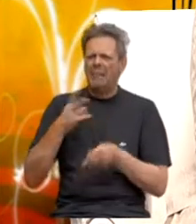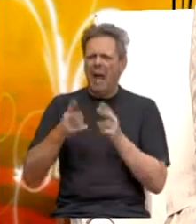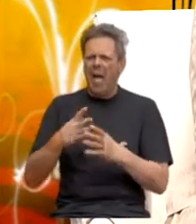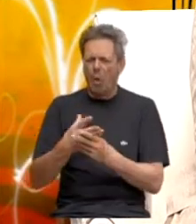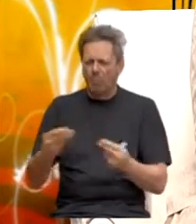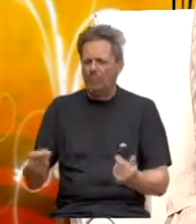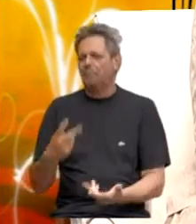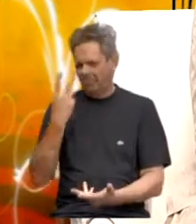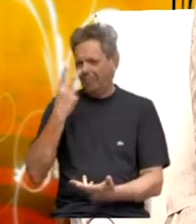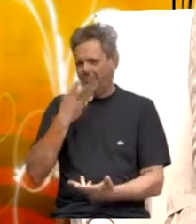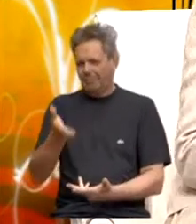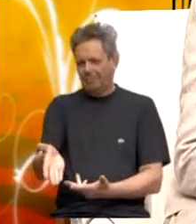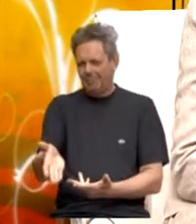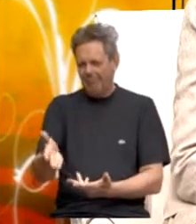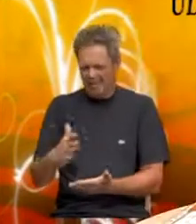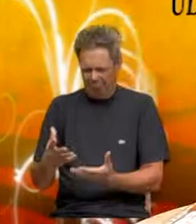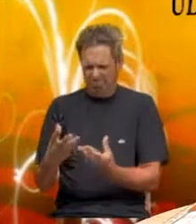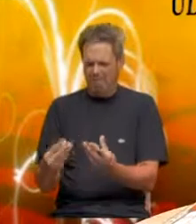su vam iste krvne žile, nažalost. Da.